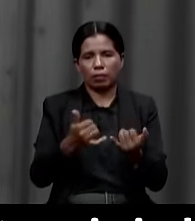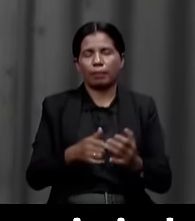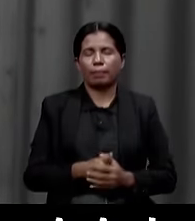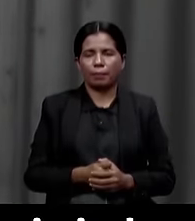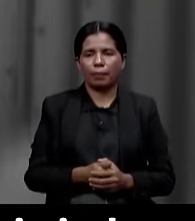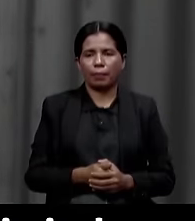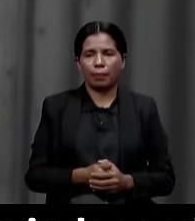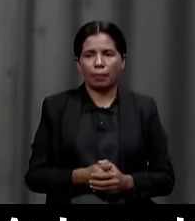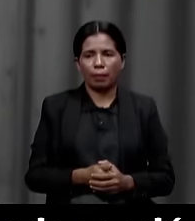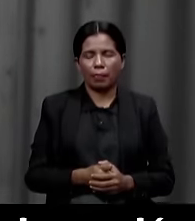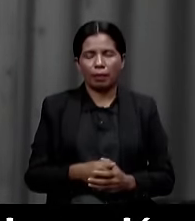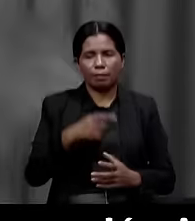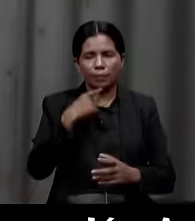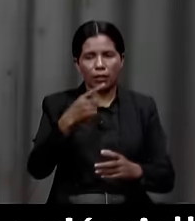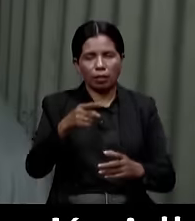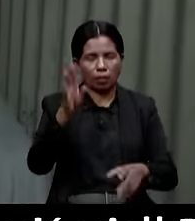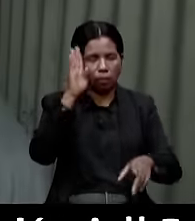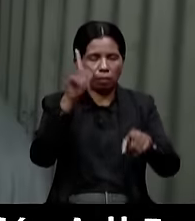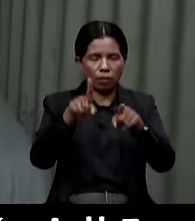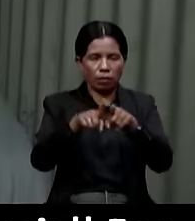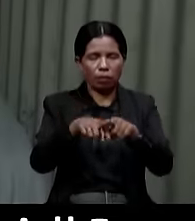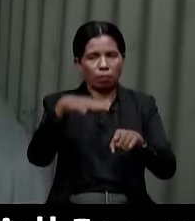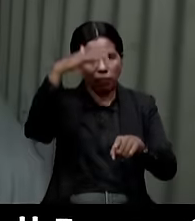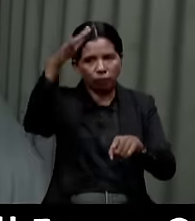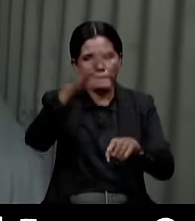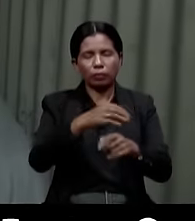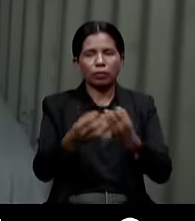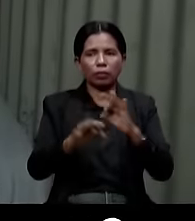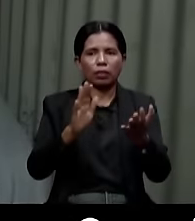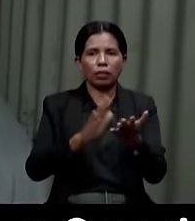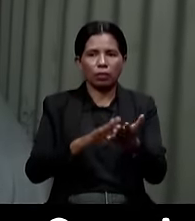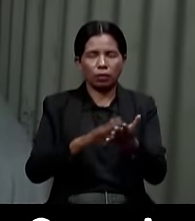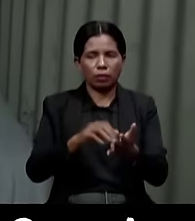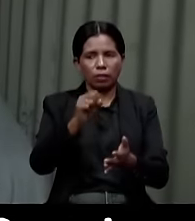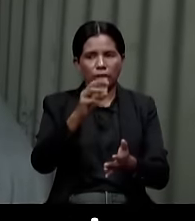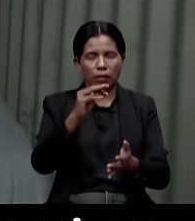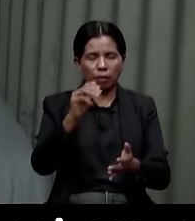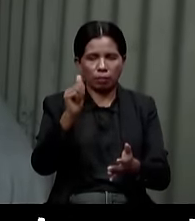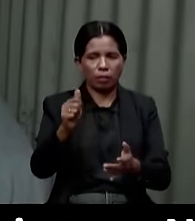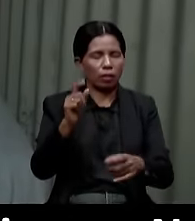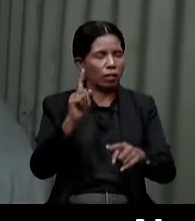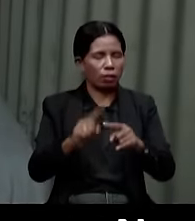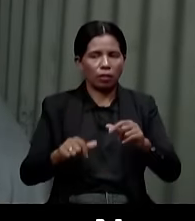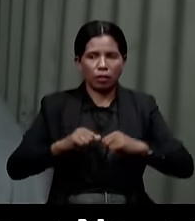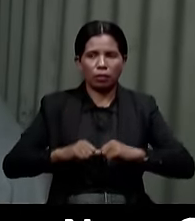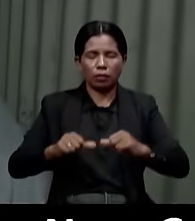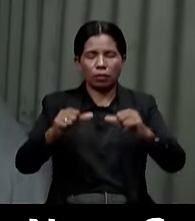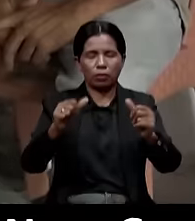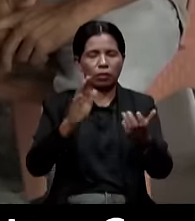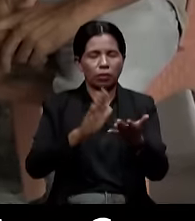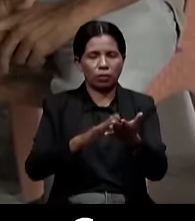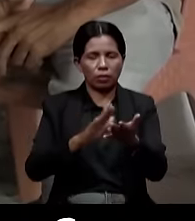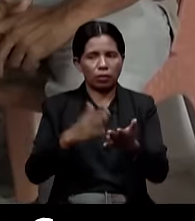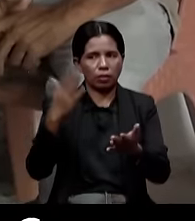Marcelina hatetin yang membuat Cristiano Gomes antes ne remato na escola secundaria, mai be la bele atu continua ni estudo